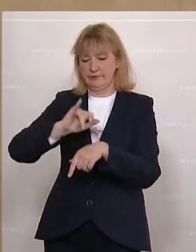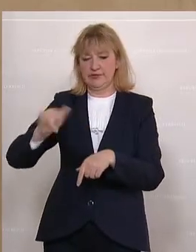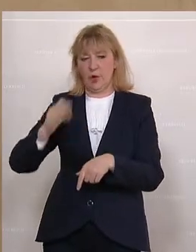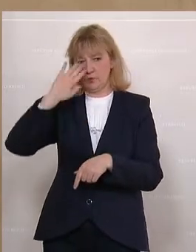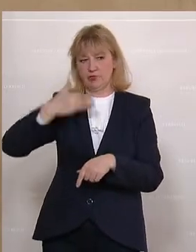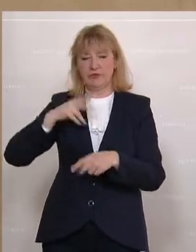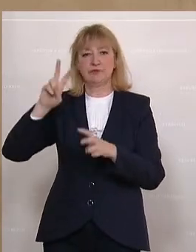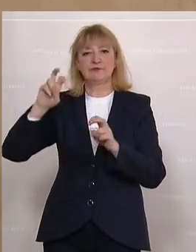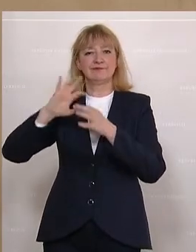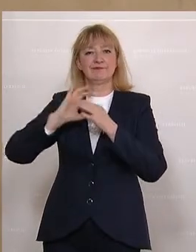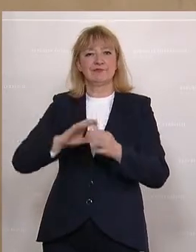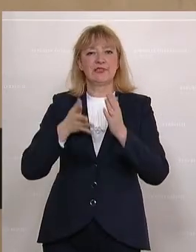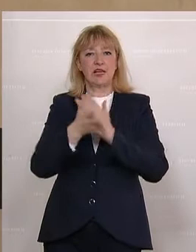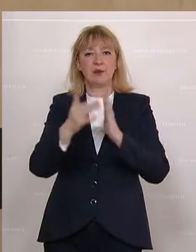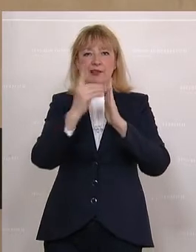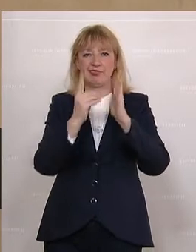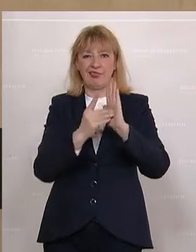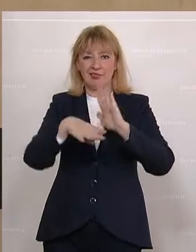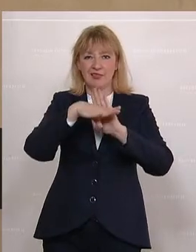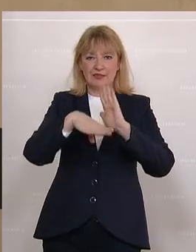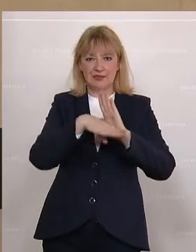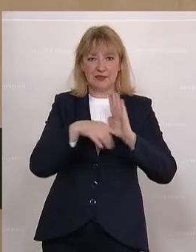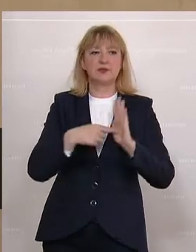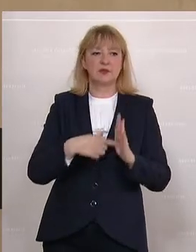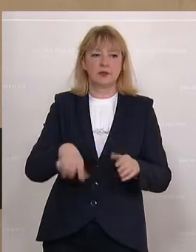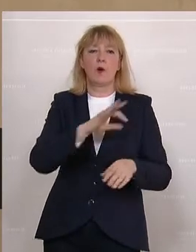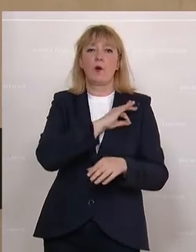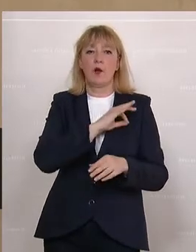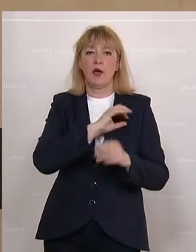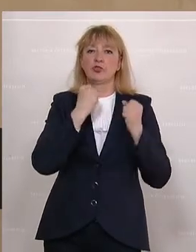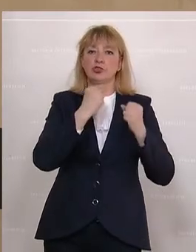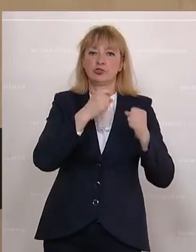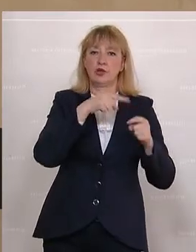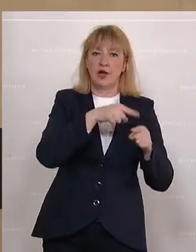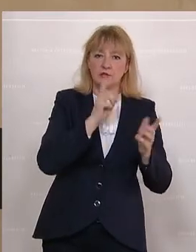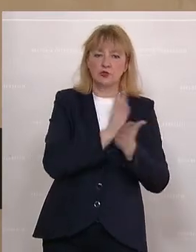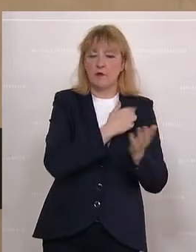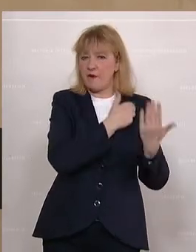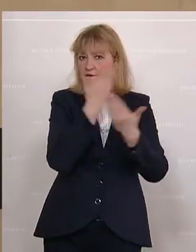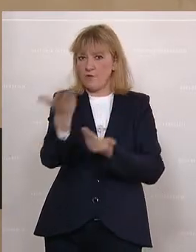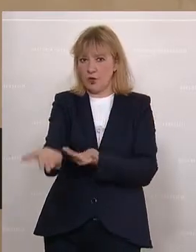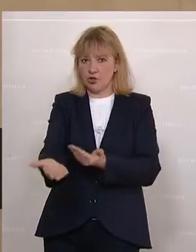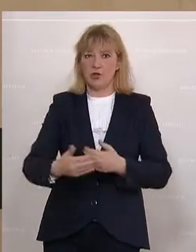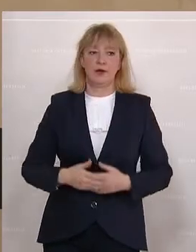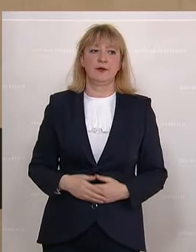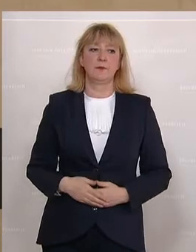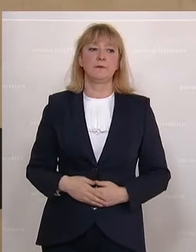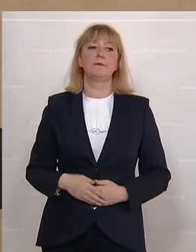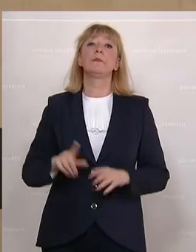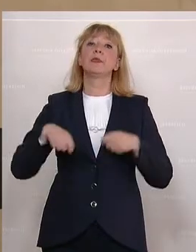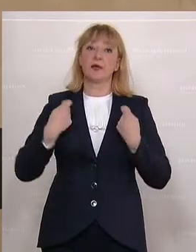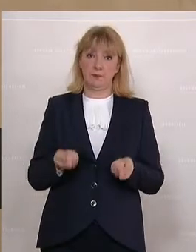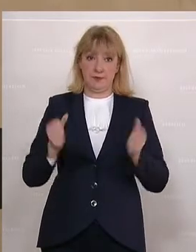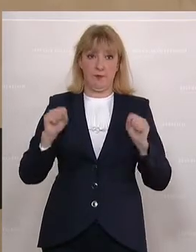transparenz taten gesetzt kollege stark kollege oder strato schon vorgestellt es gibt die möglichkeit